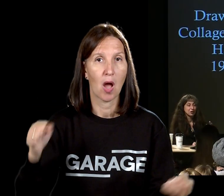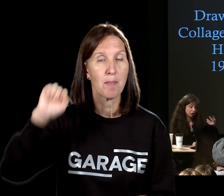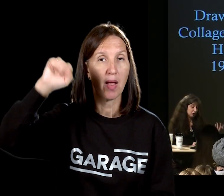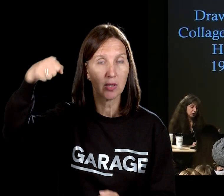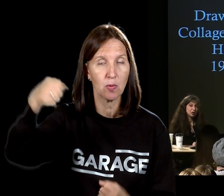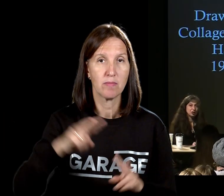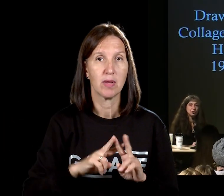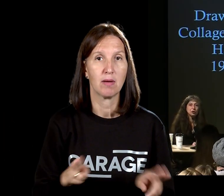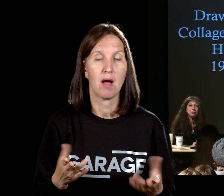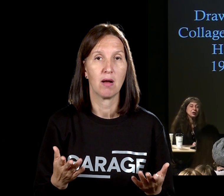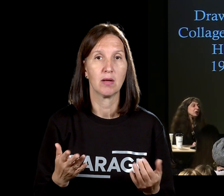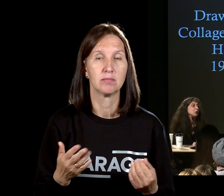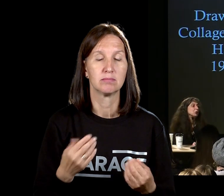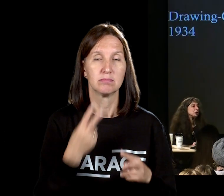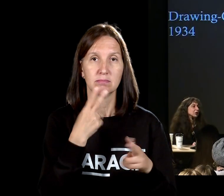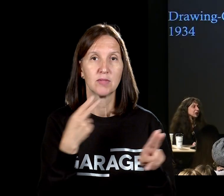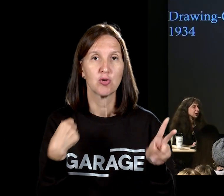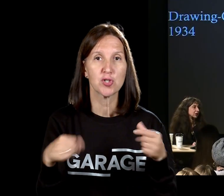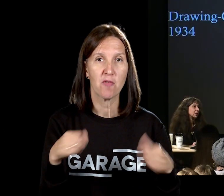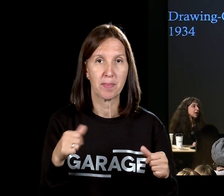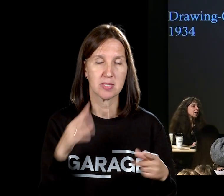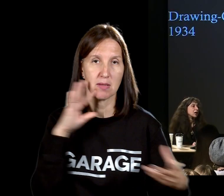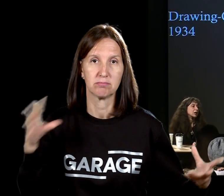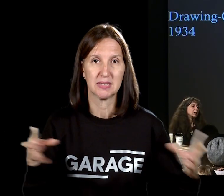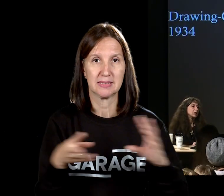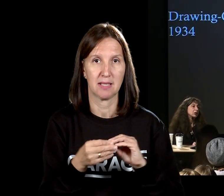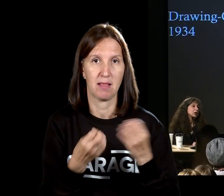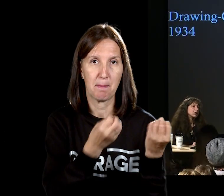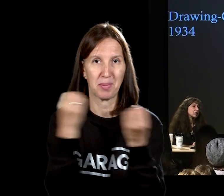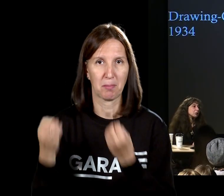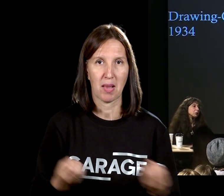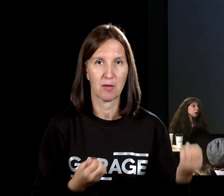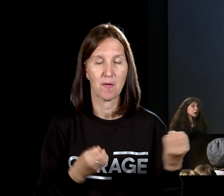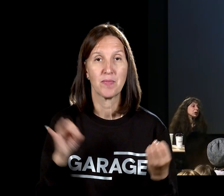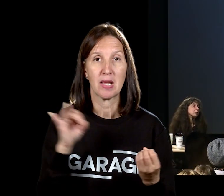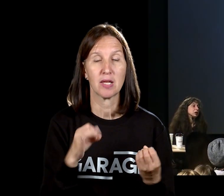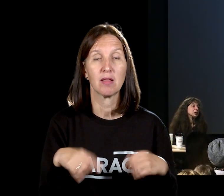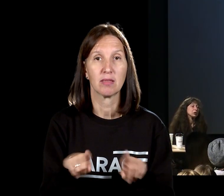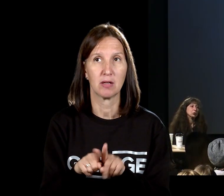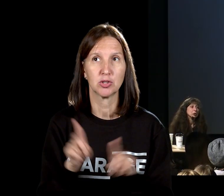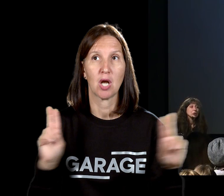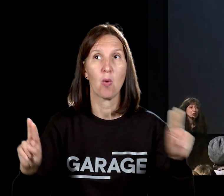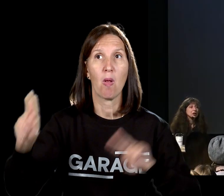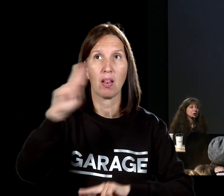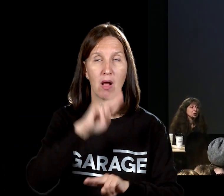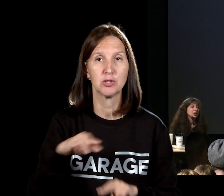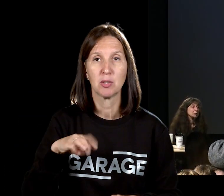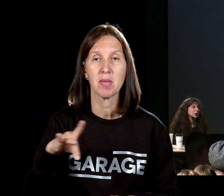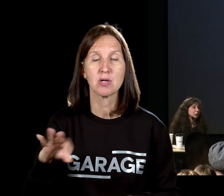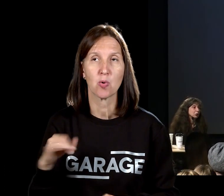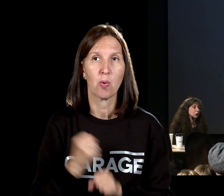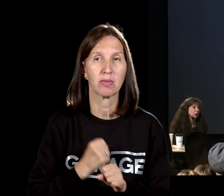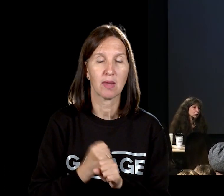последнее некое живописное и художественное целое. И коллажами Миро занимается